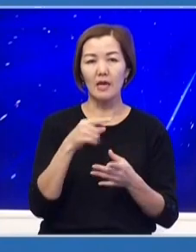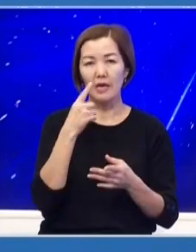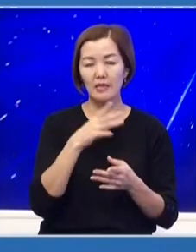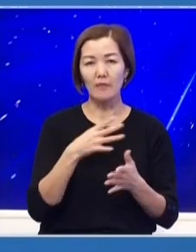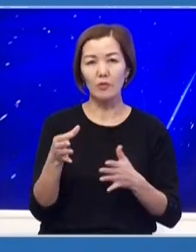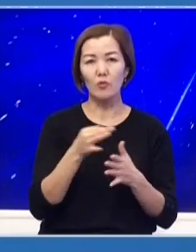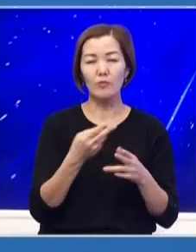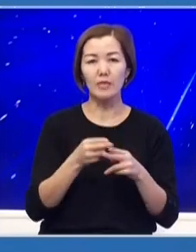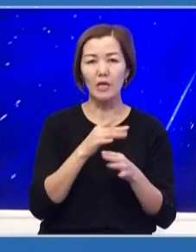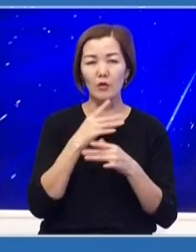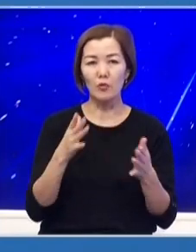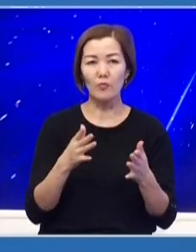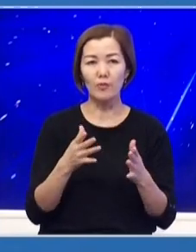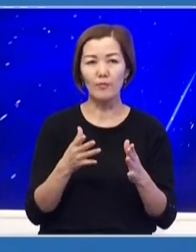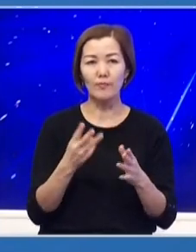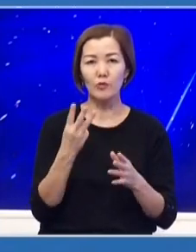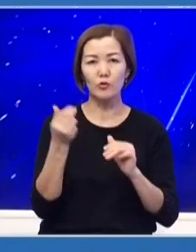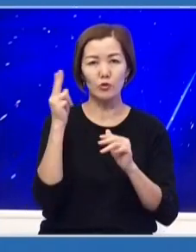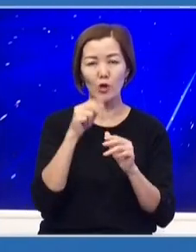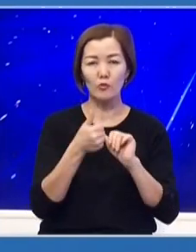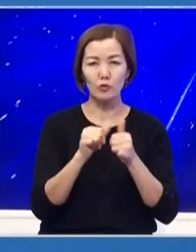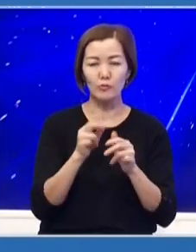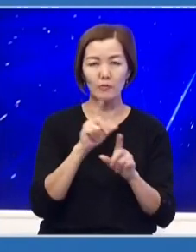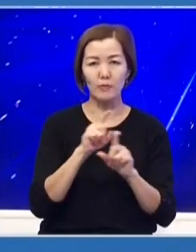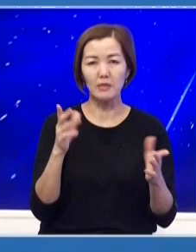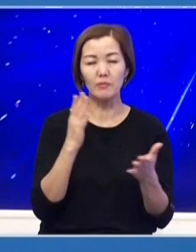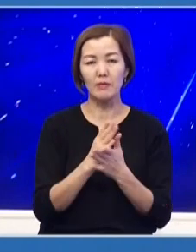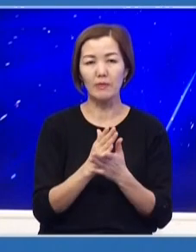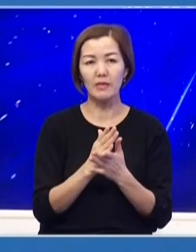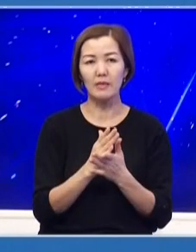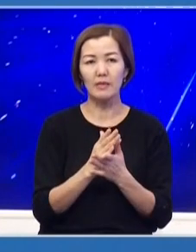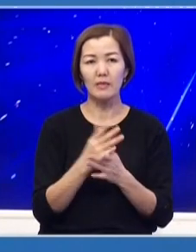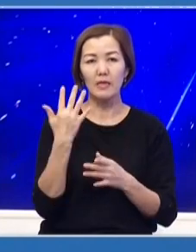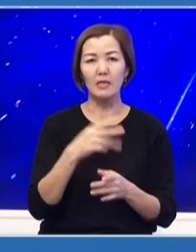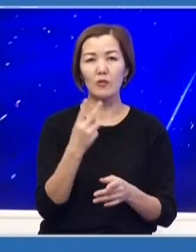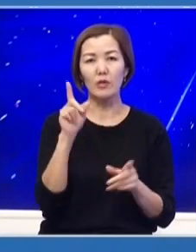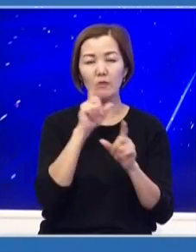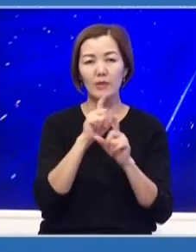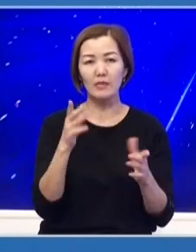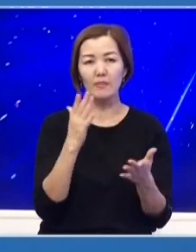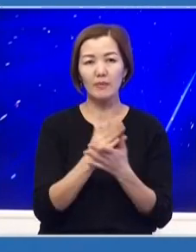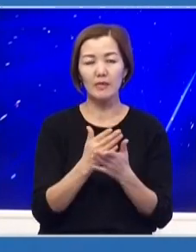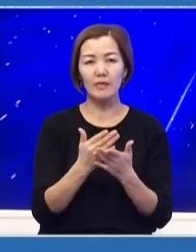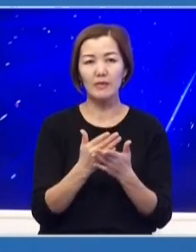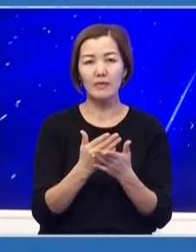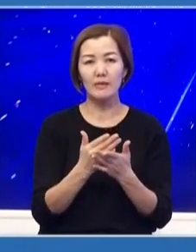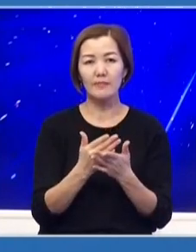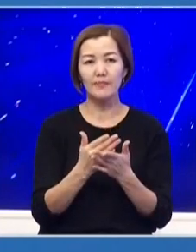облыста ең көп үш ауысымды мектептер бар. Бүгінгі күнге 52 мектеп, жайлы мектеп бағдарламасы